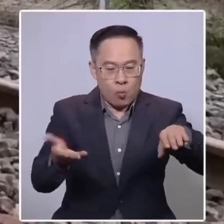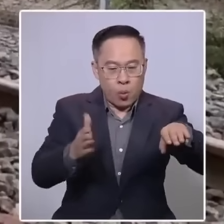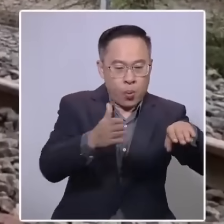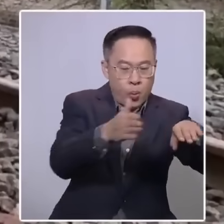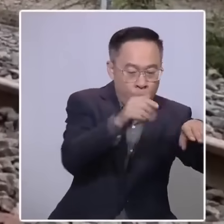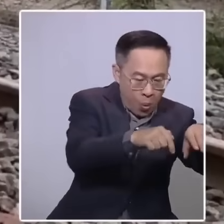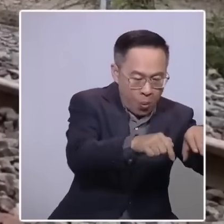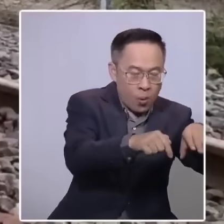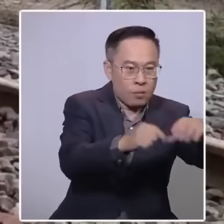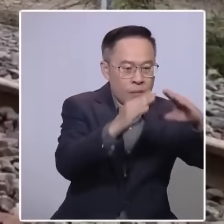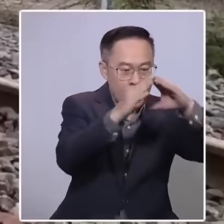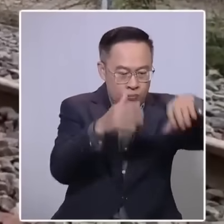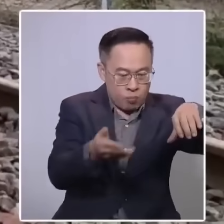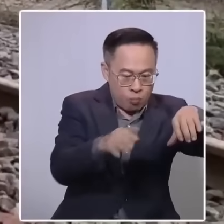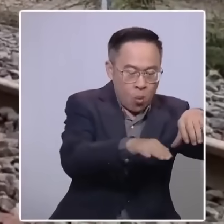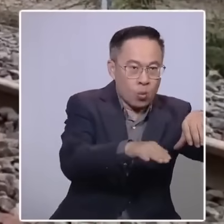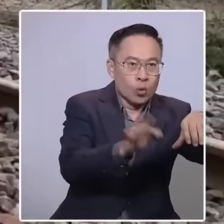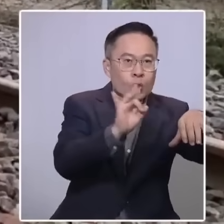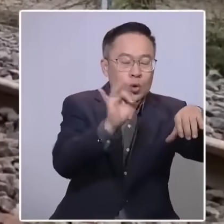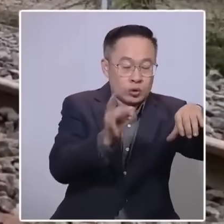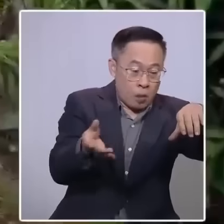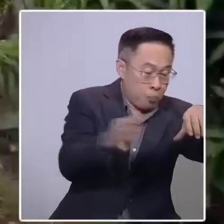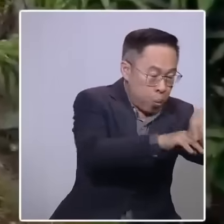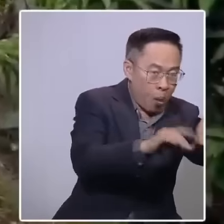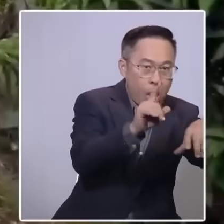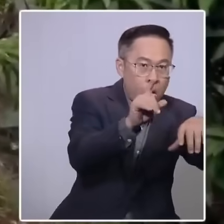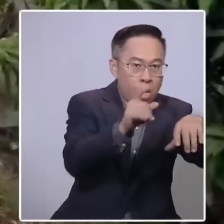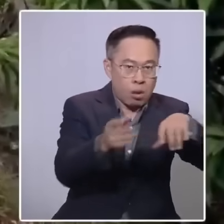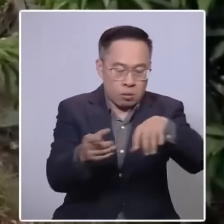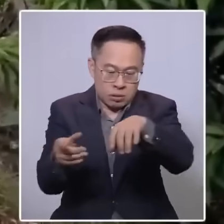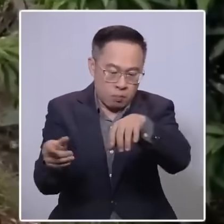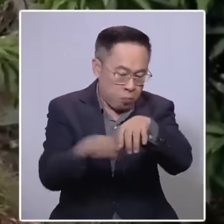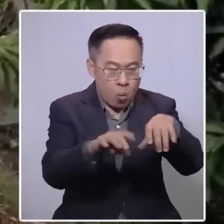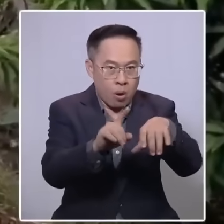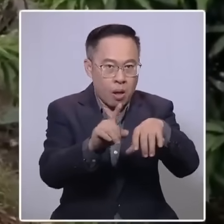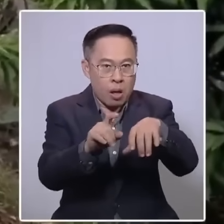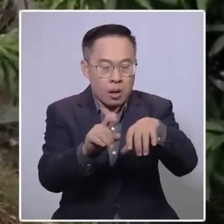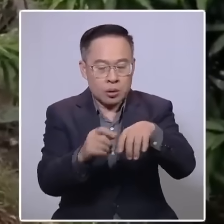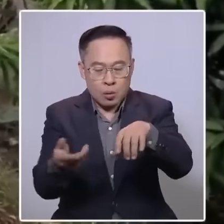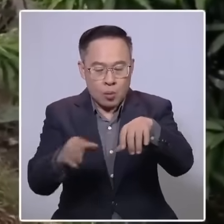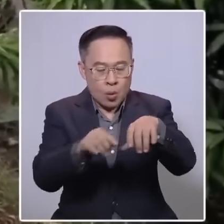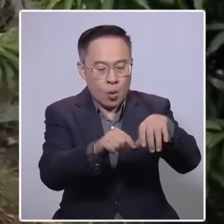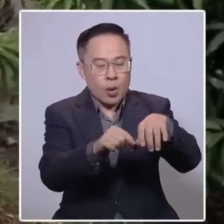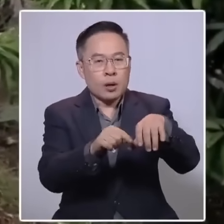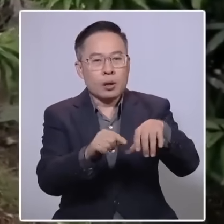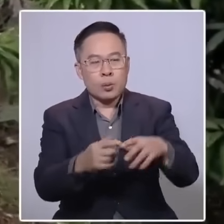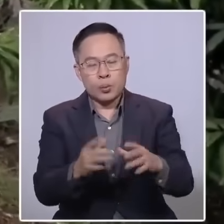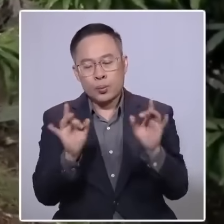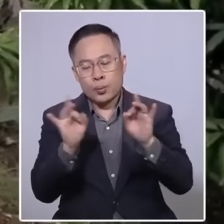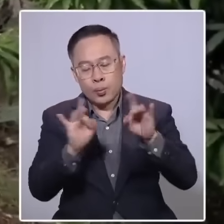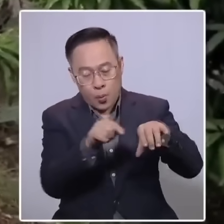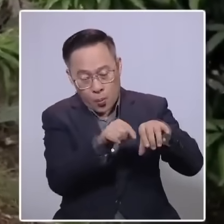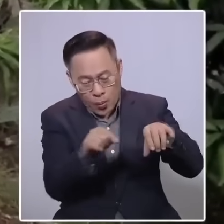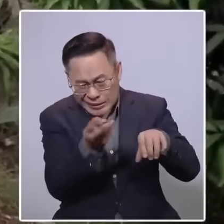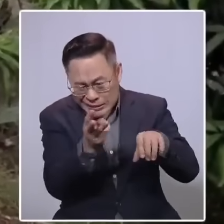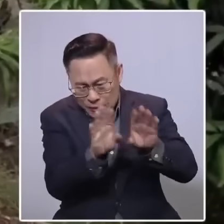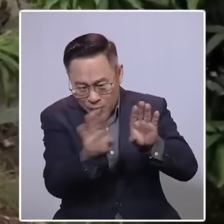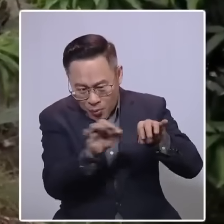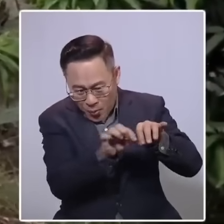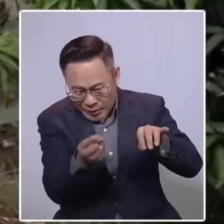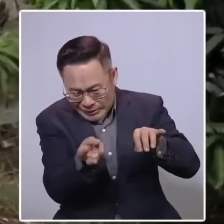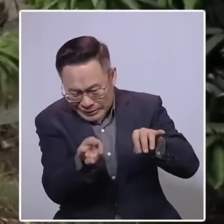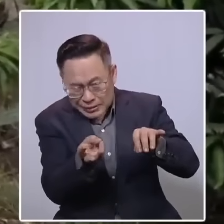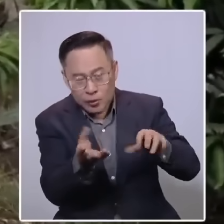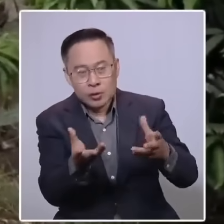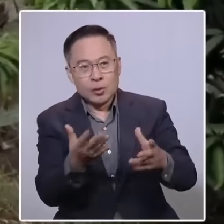ซึ่งถ้าเกิดว่าชนเข้ามาภายในบ้านครอบครัวอาจจะได้รับอันตรายนะคะพอเดินไปตรวจสอบช่วงเช้าพบว่าต้นไม้